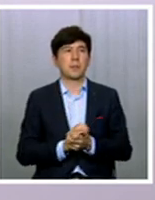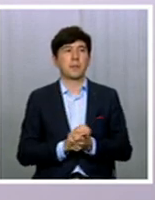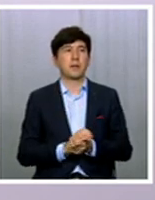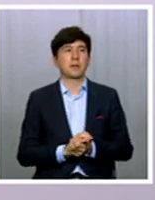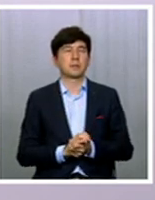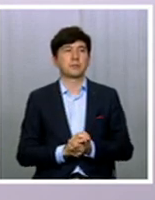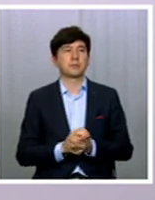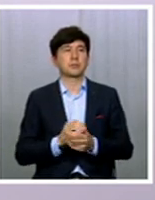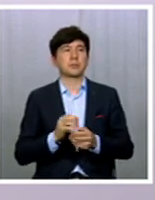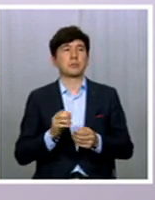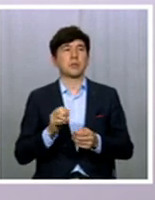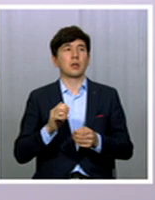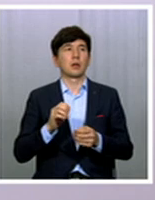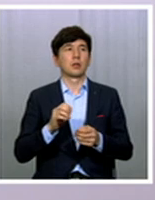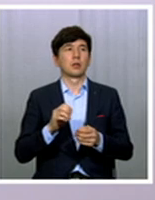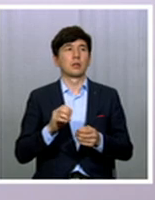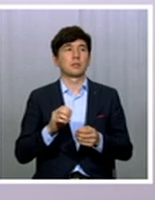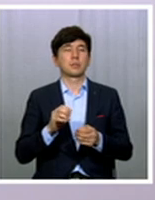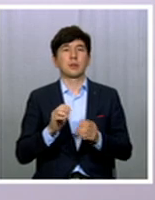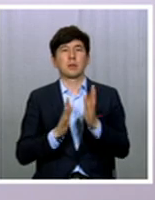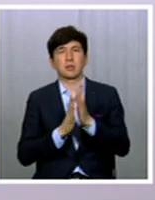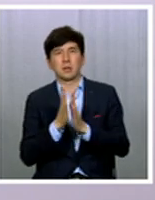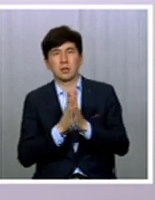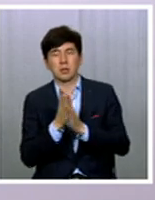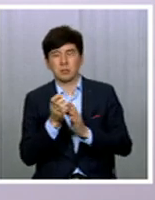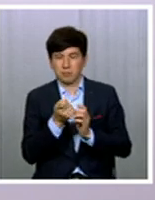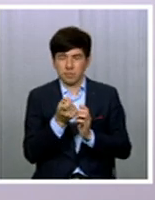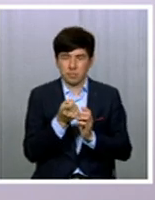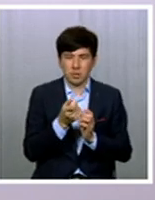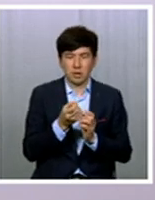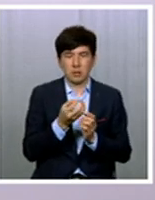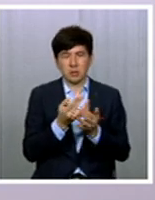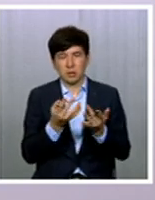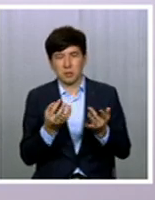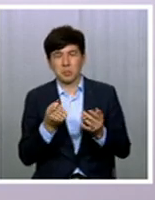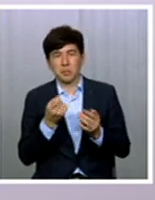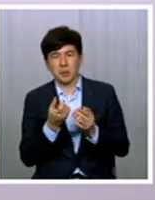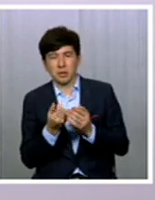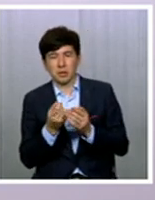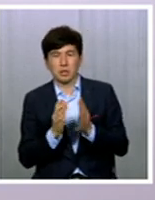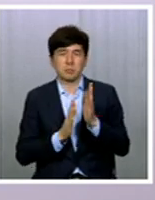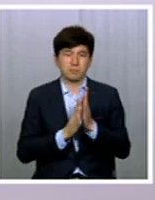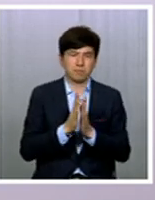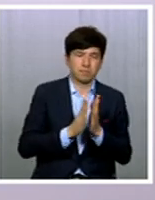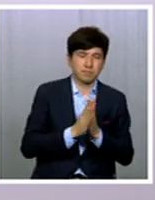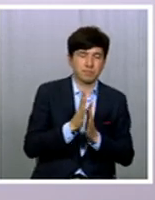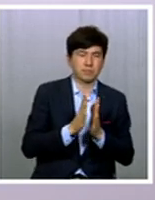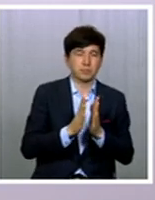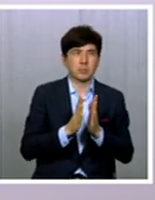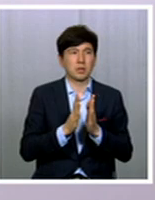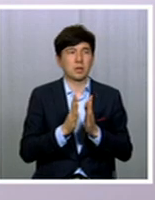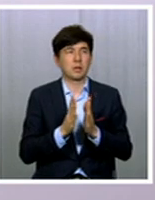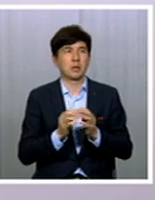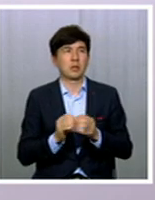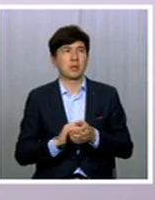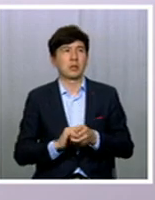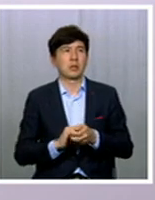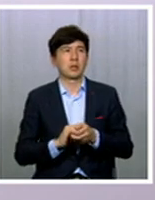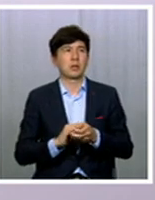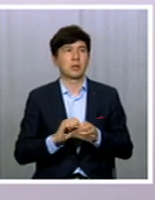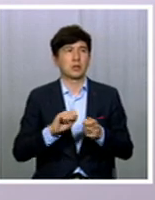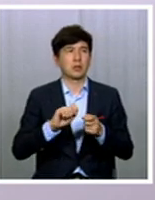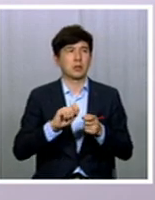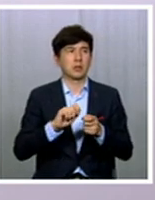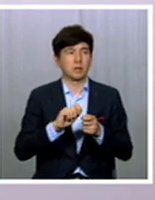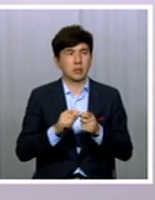кеңінен қолданылады. Дақылдардың ішінде дәнді дақылдар, майлы дақылдар, талшықты дақылдар, сонымен қатар